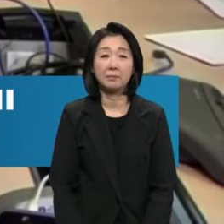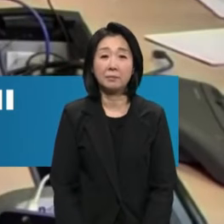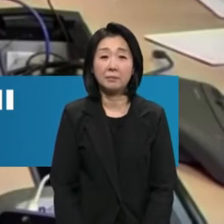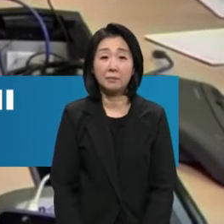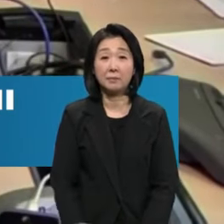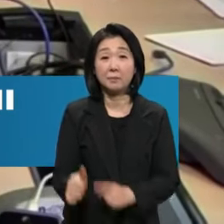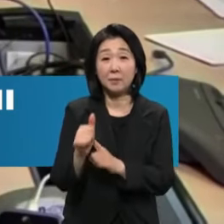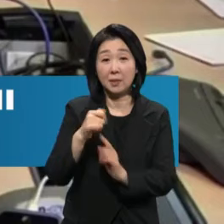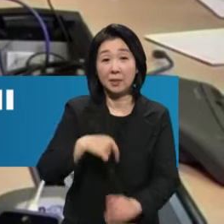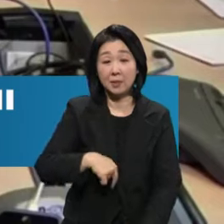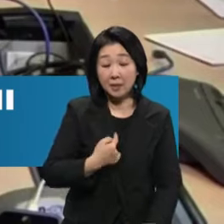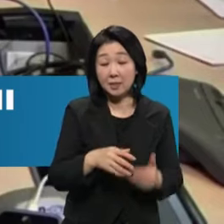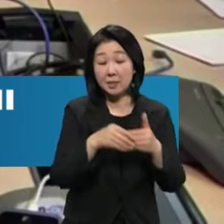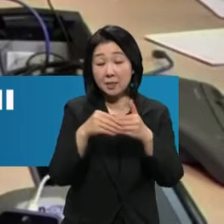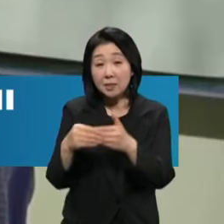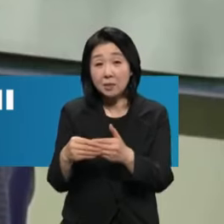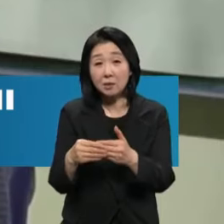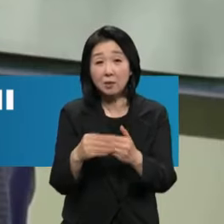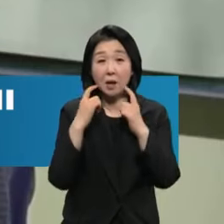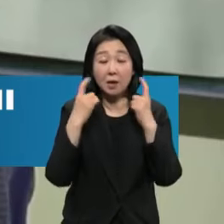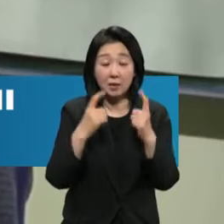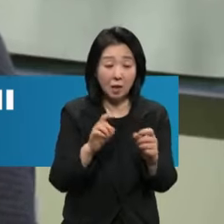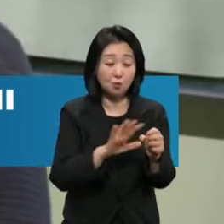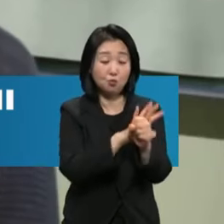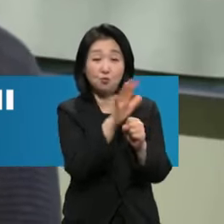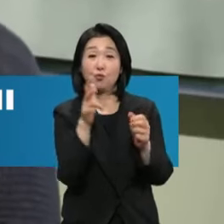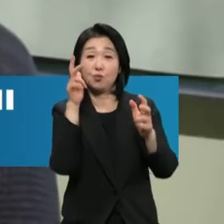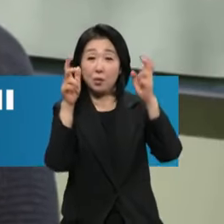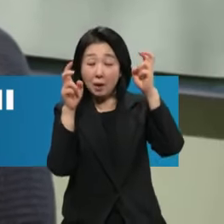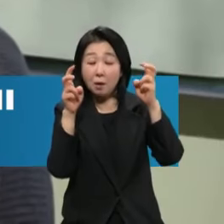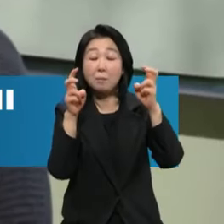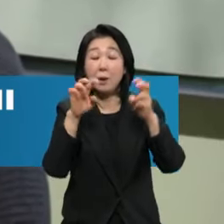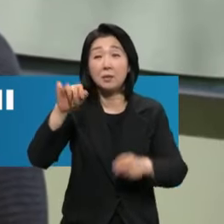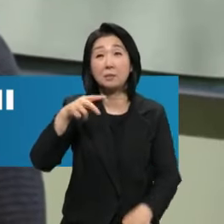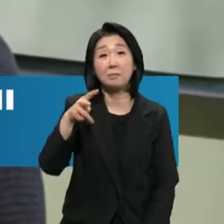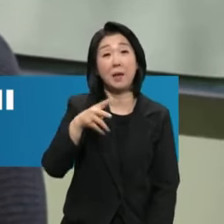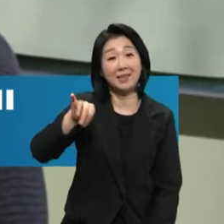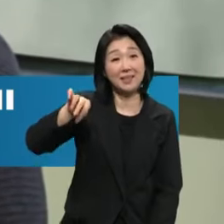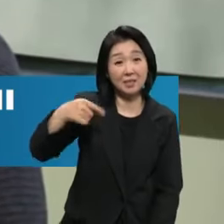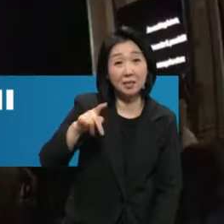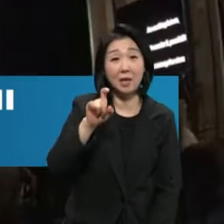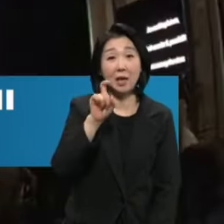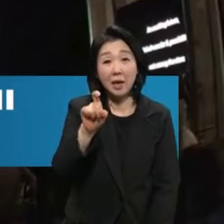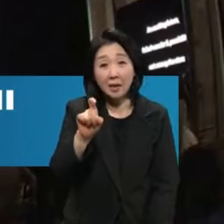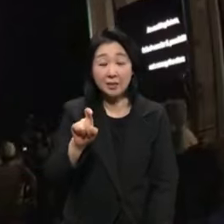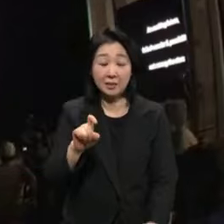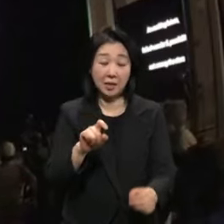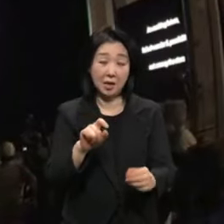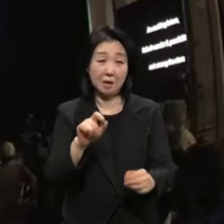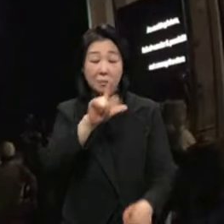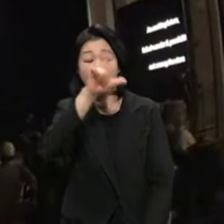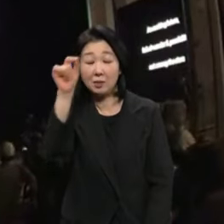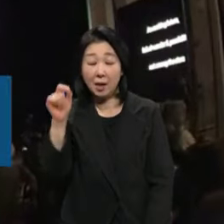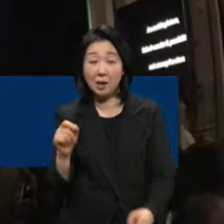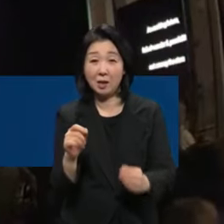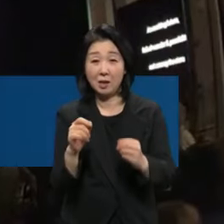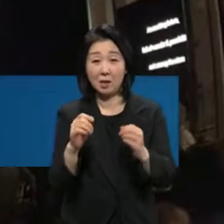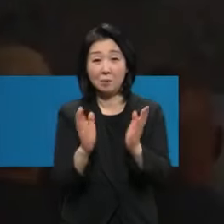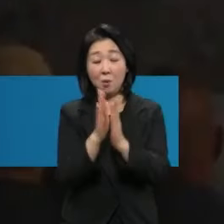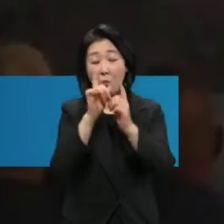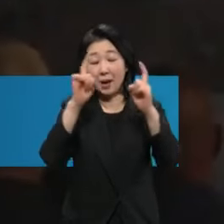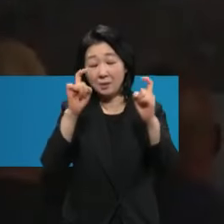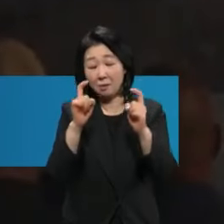머스크는 또 자신이 이끄는 민간 우주기업 스페이스X의 달 화성 탐사 계획도 밝혔습니다. 그는 5년 안에 사람들을